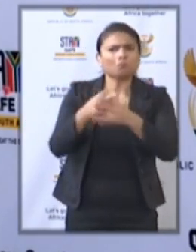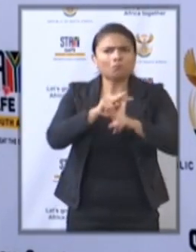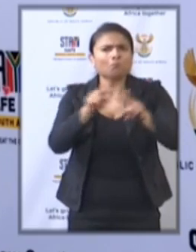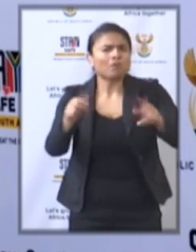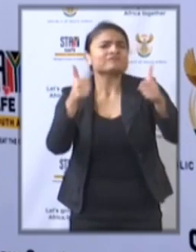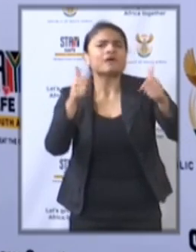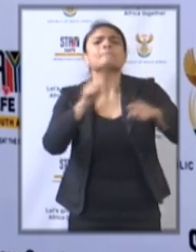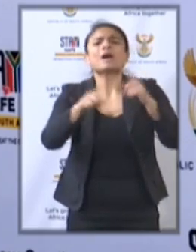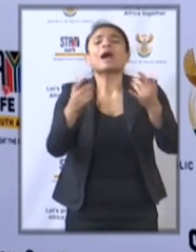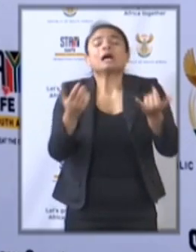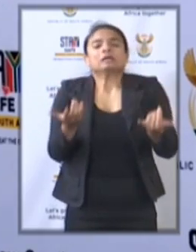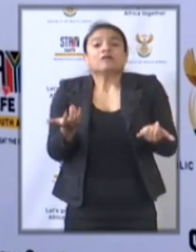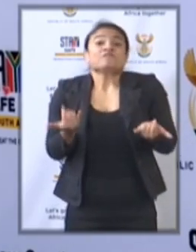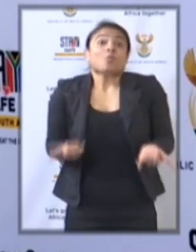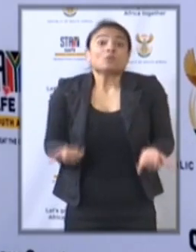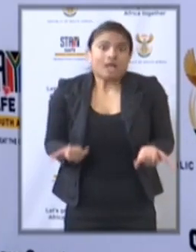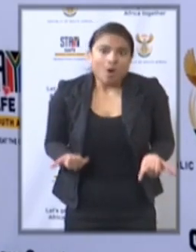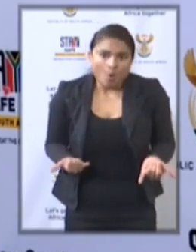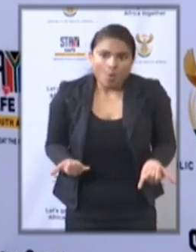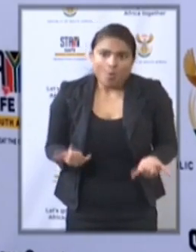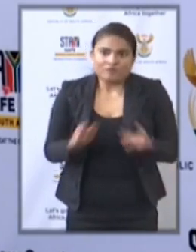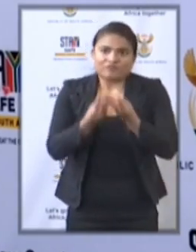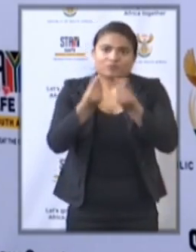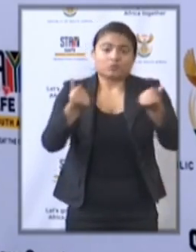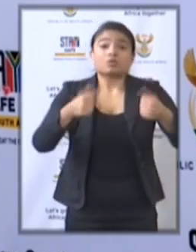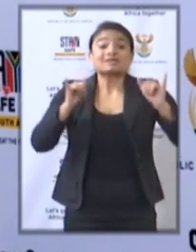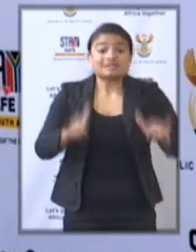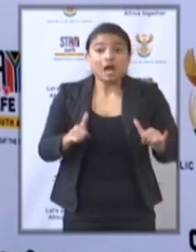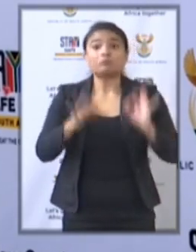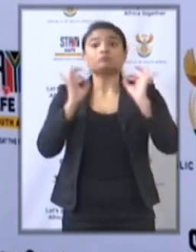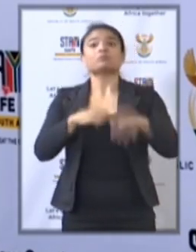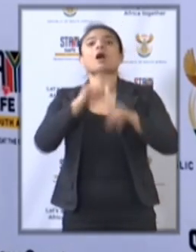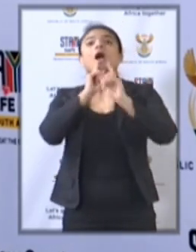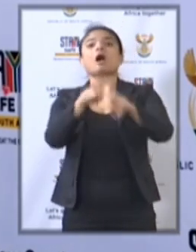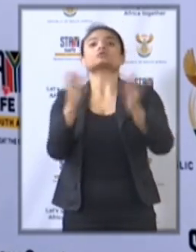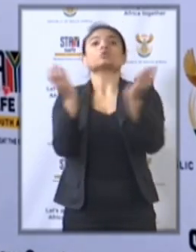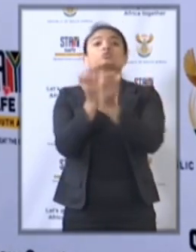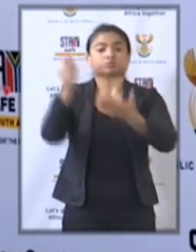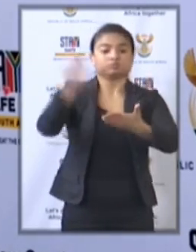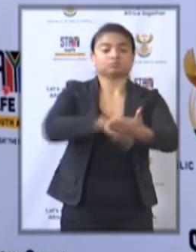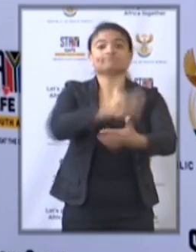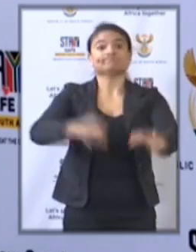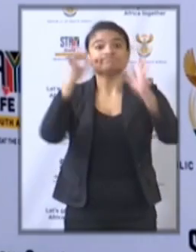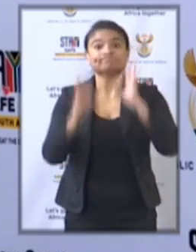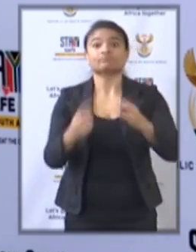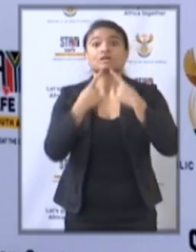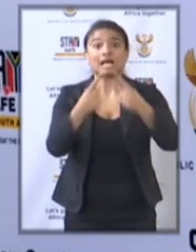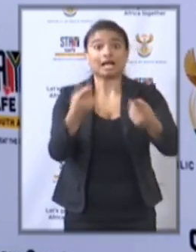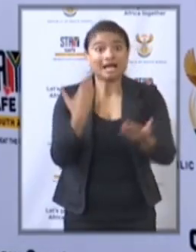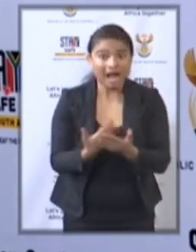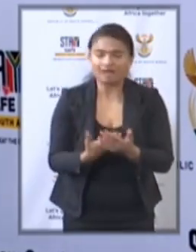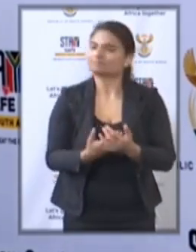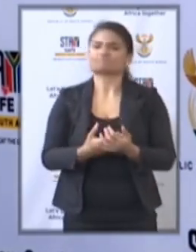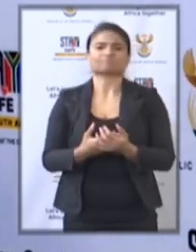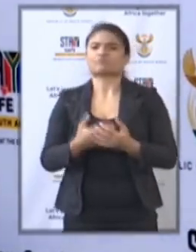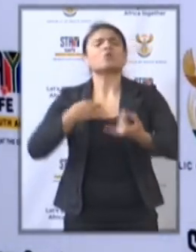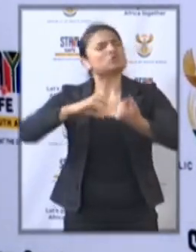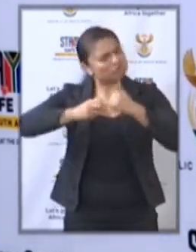asikakasho ukuthi siyayiyeka nje indaba yokuthi kuyafundwa kulonyaka sisazama ngako konke okusemandleni siyabonga